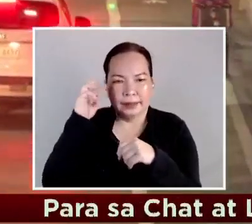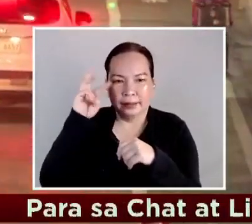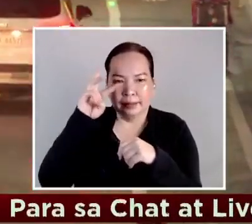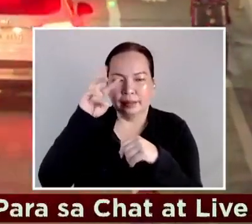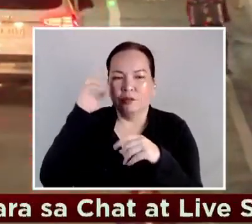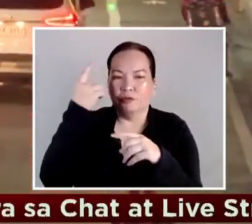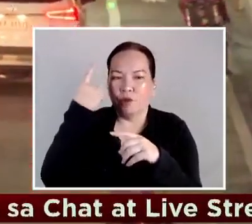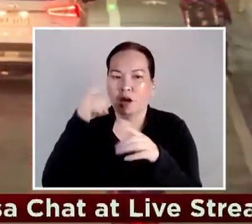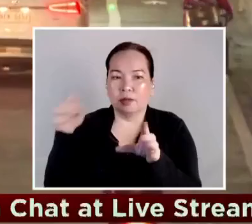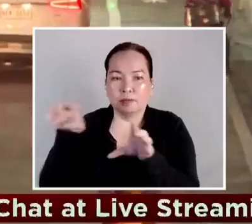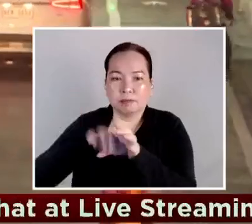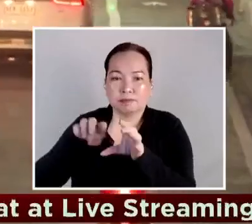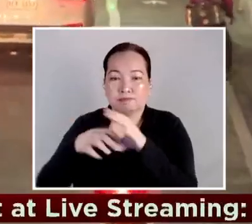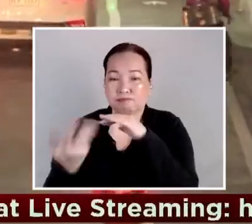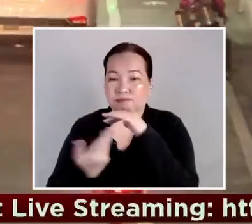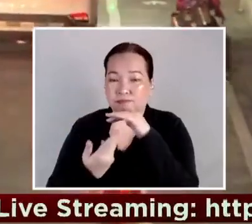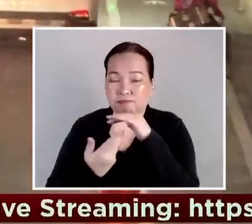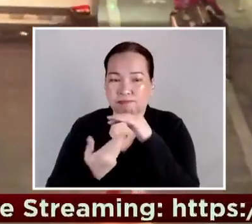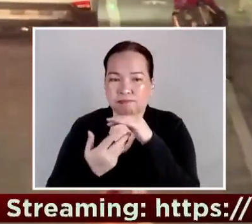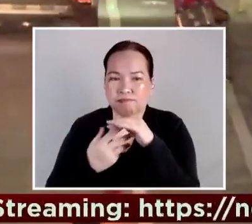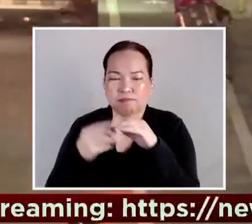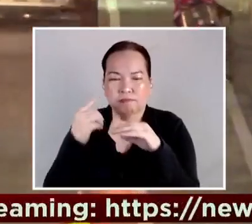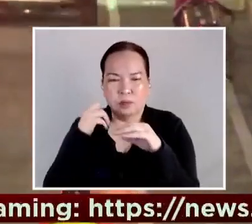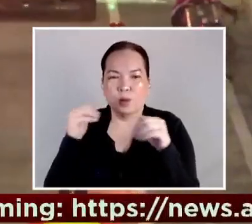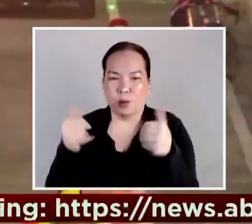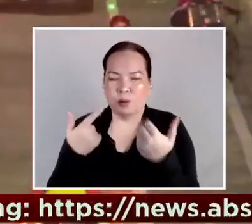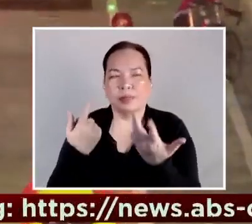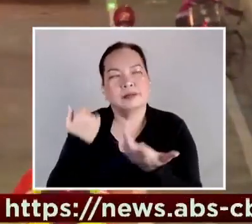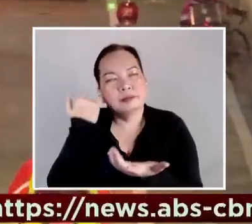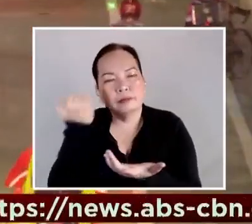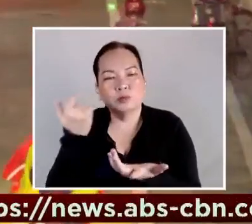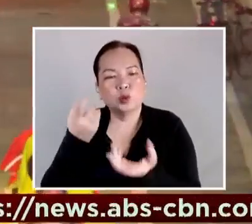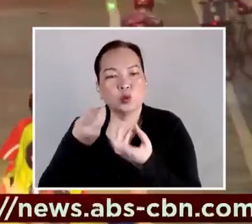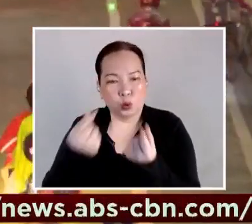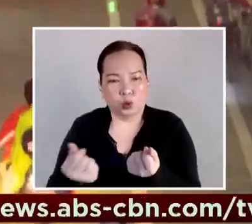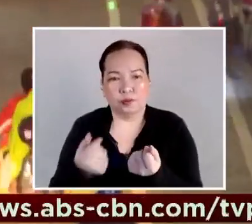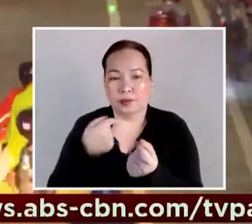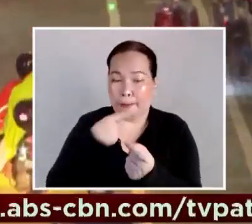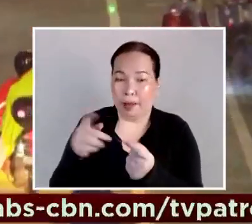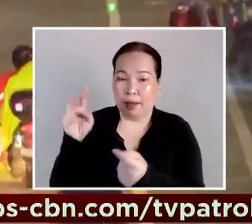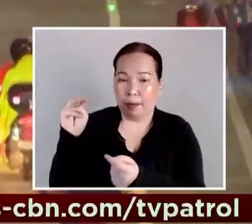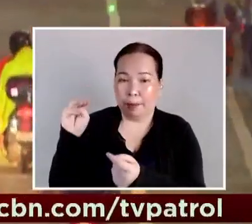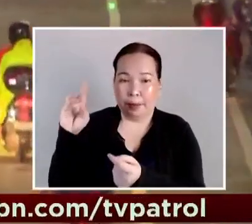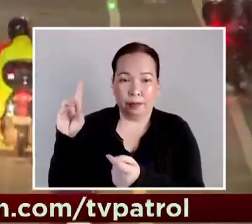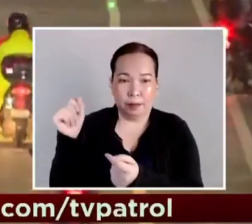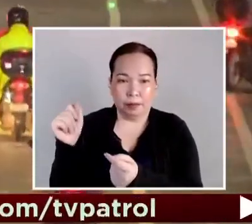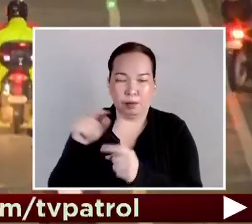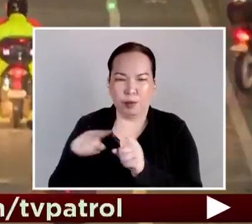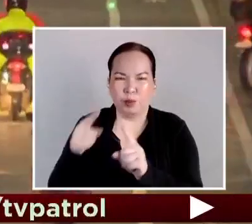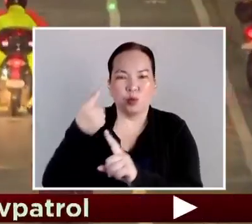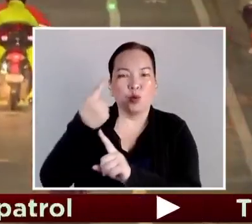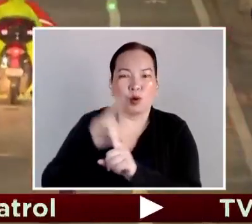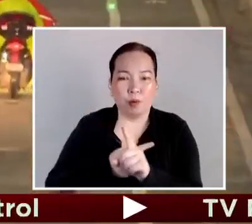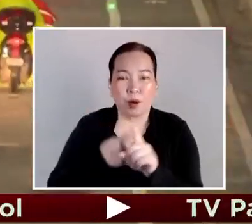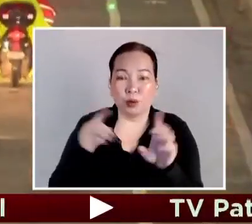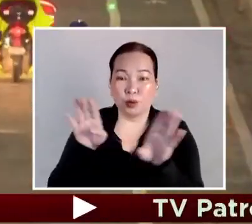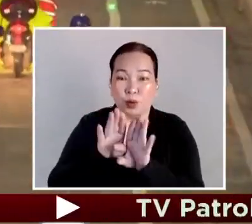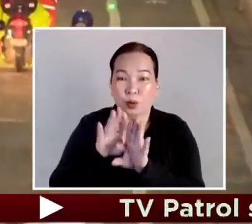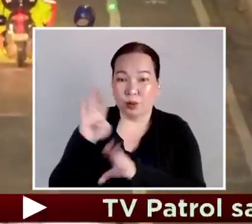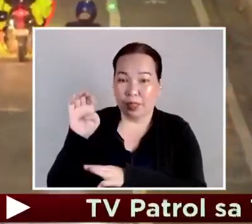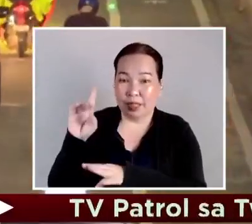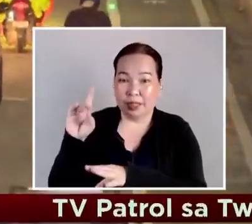pasahero. So yun yung ilan sa mga solusyon na nakikita ng MMDA. Ang sabi nga nila, isang buwan nga ang pagsasara nitong EDSA